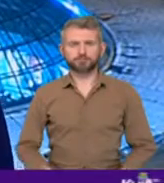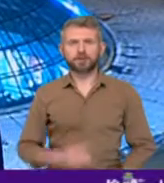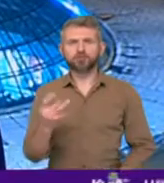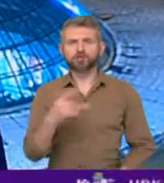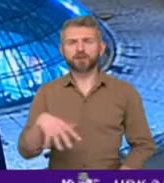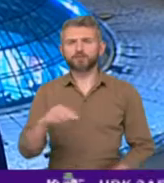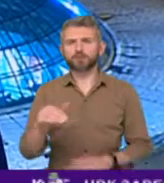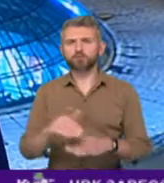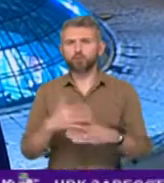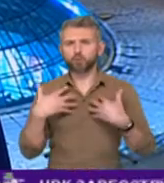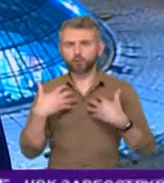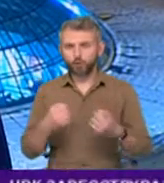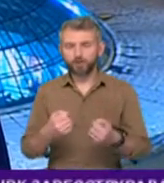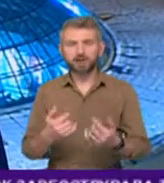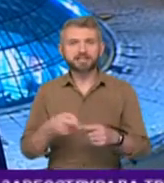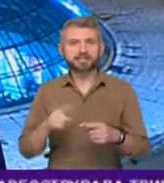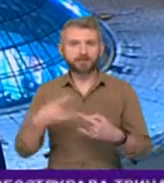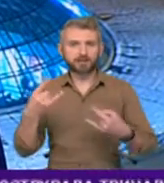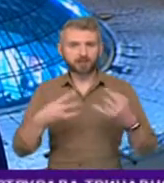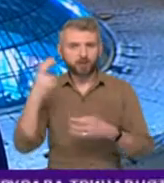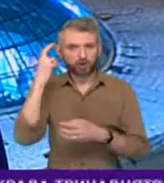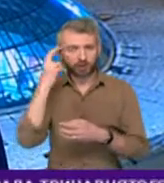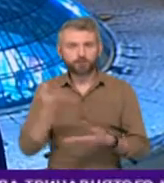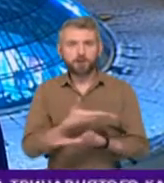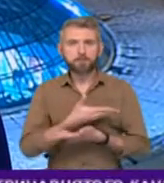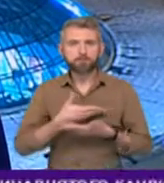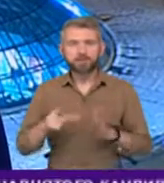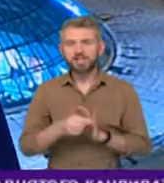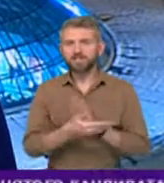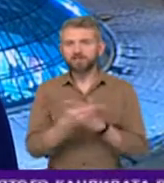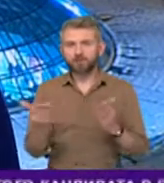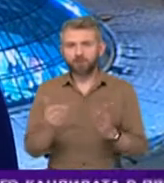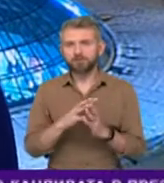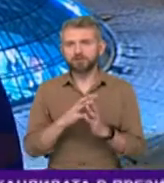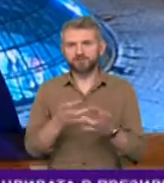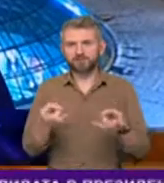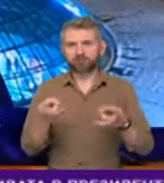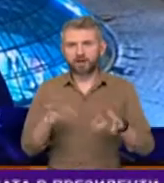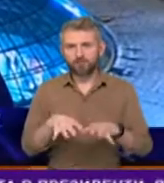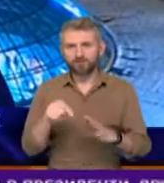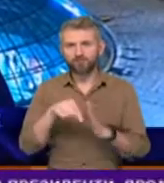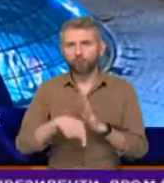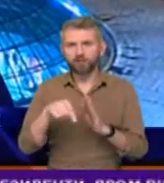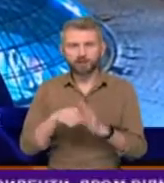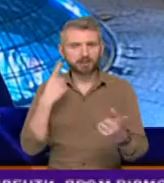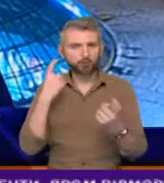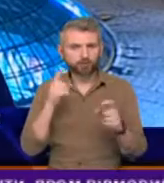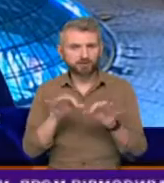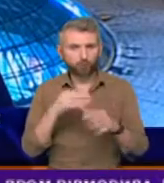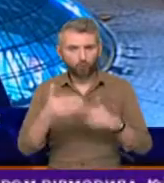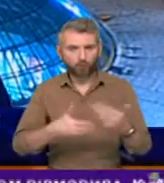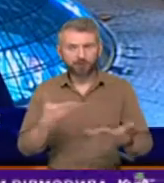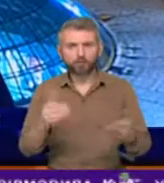І ще раз всім доброго здоров'я, панове. Я нагадаю, що це телеканал «Київ», і ми з вами зберігаємося в контексті інформаційної ходи, яку, в принципі,